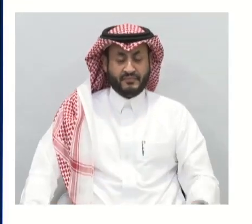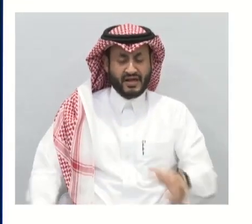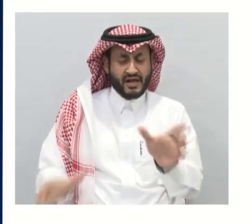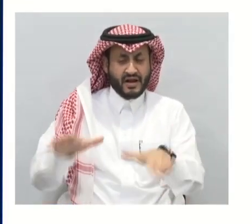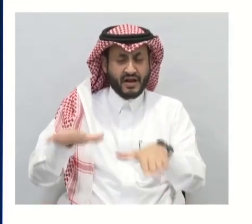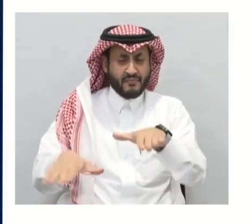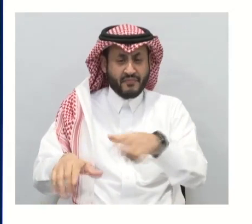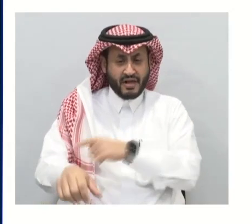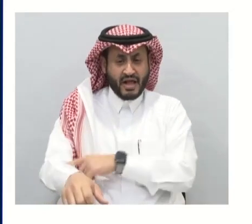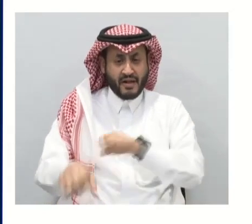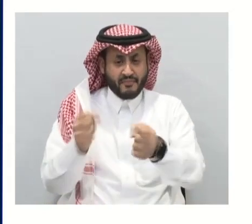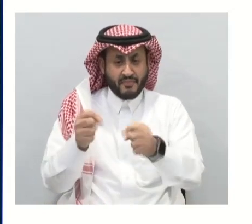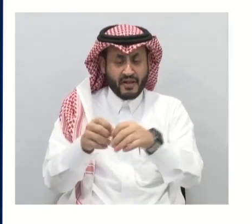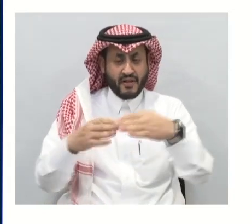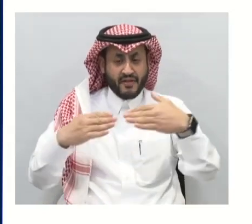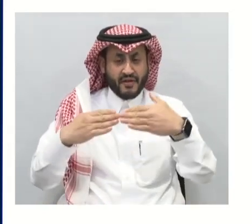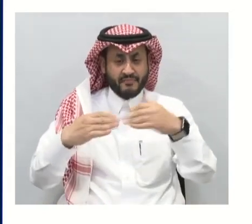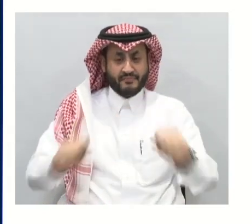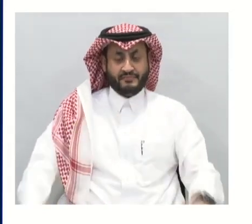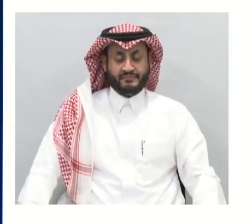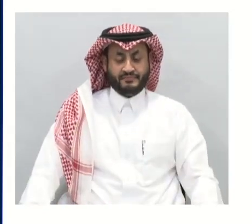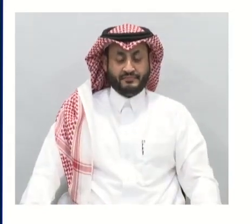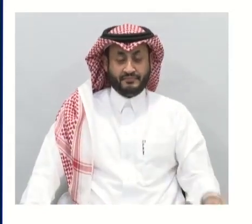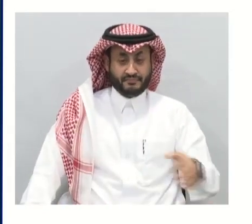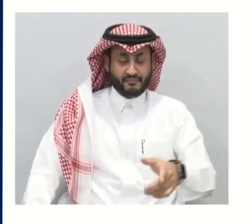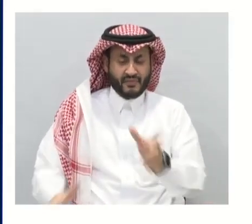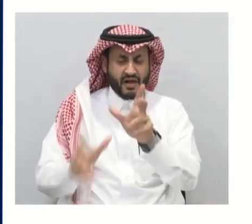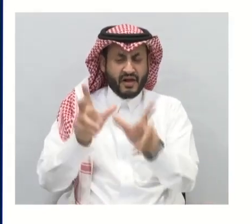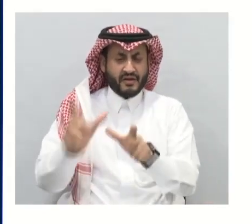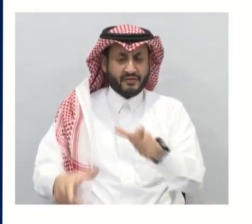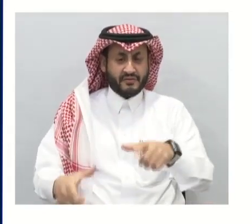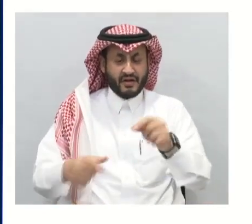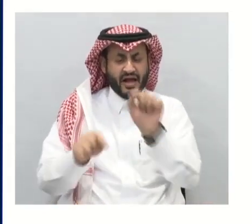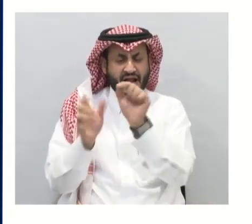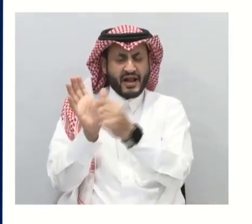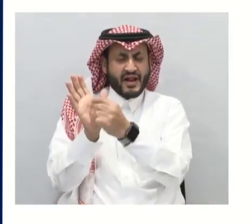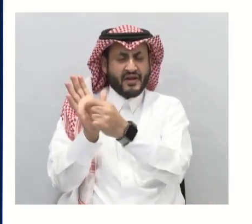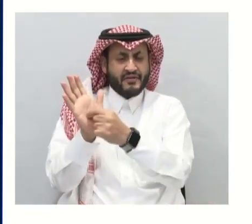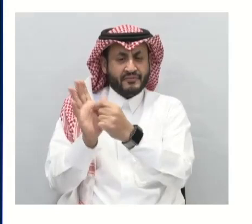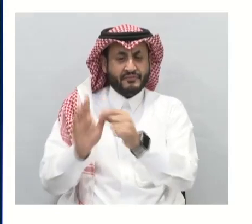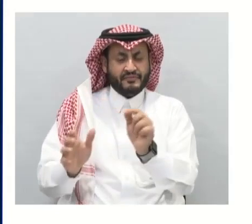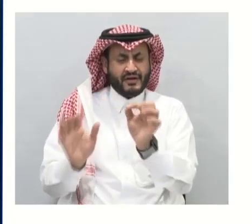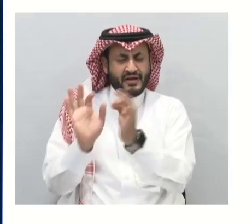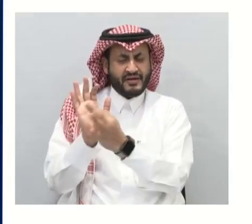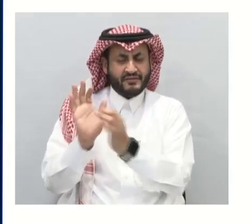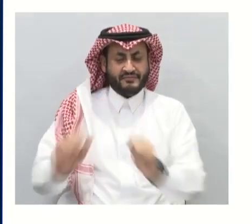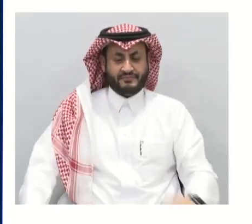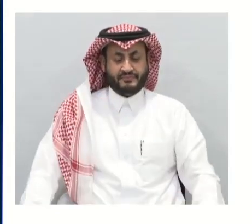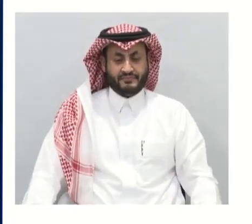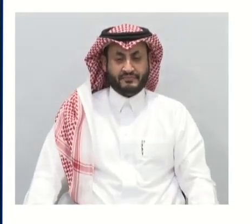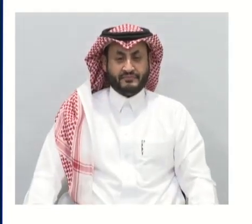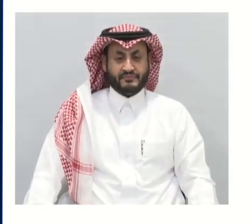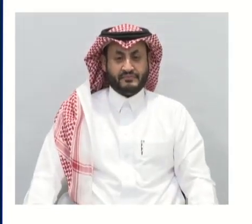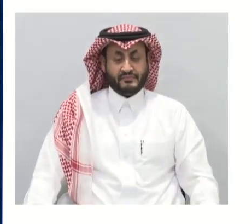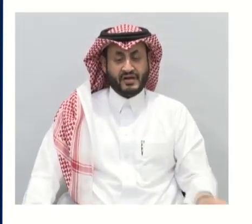بين المفاصل المتحركه والثابته وصف التركيب الاساسي للخليه العصبيه او العصبونات وصف